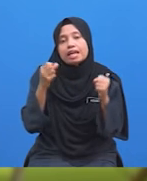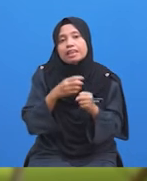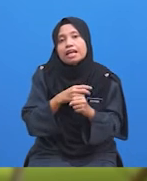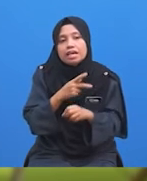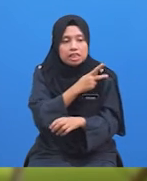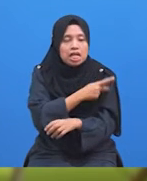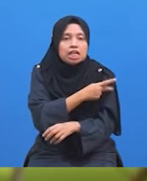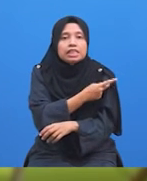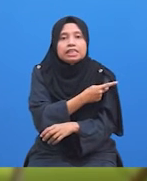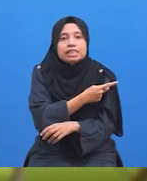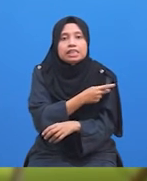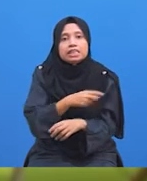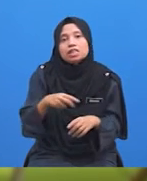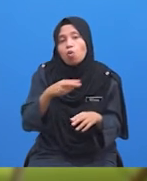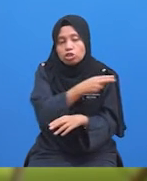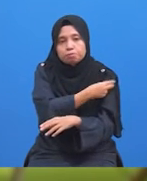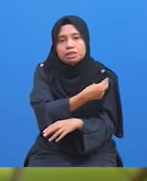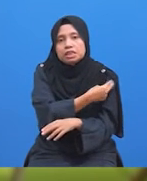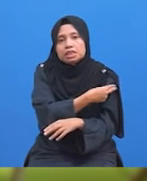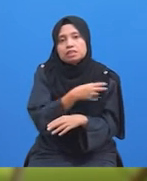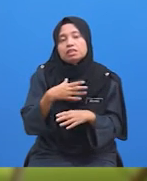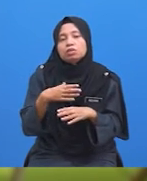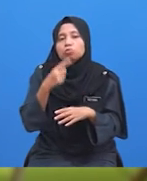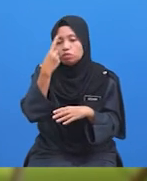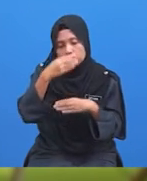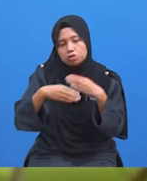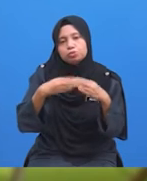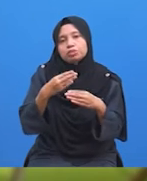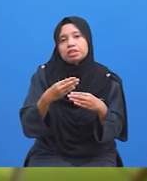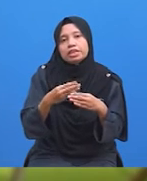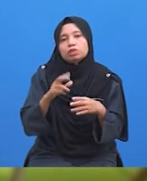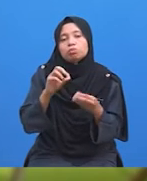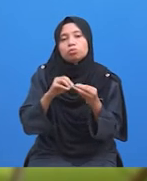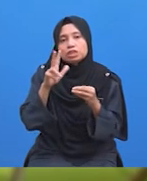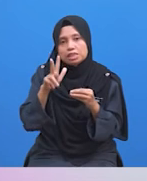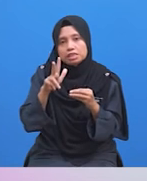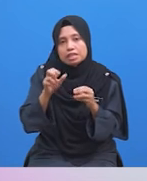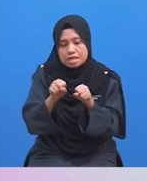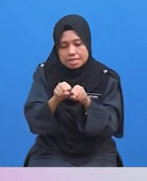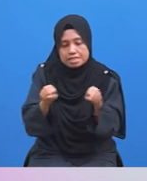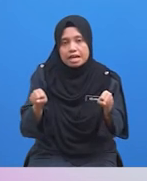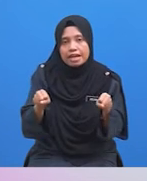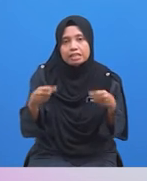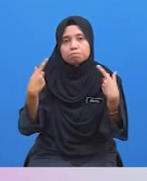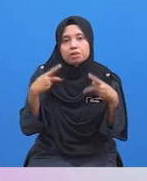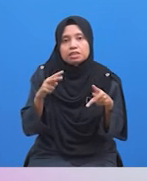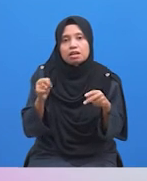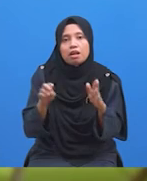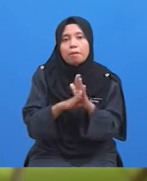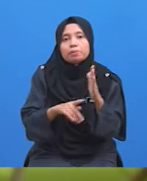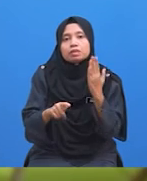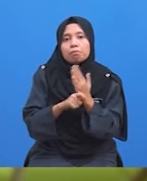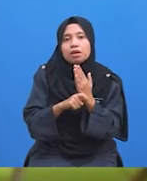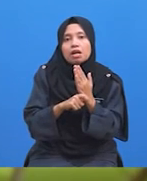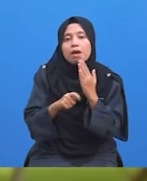klinik poliklinik dan hospite turut dimajukan ketiga size pasaran bertambah